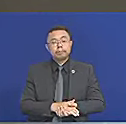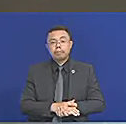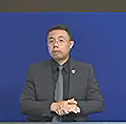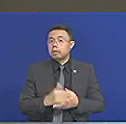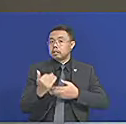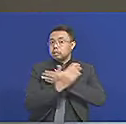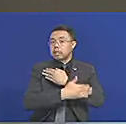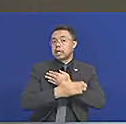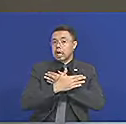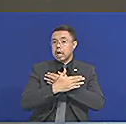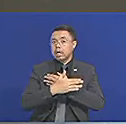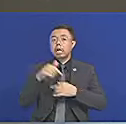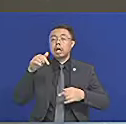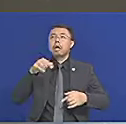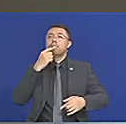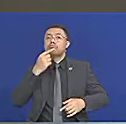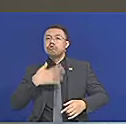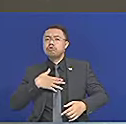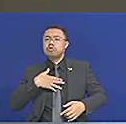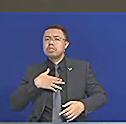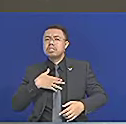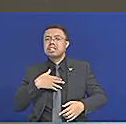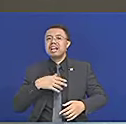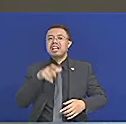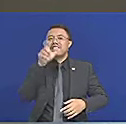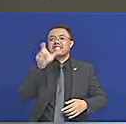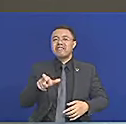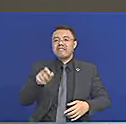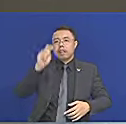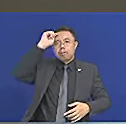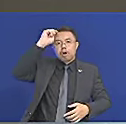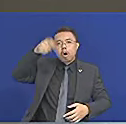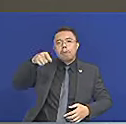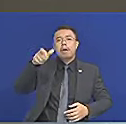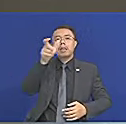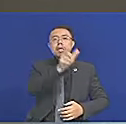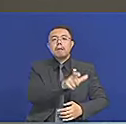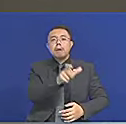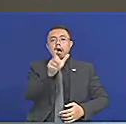Di negara yang menjunjung tinggi nilai-nilai kemanusiaan,